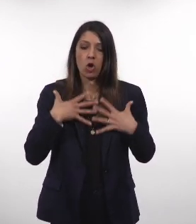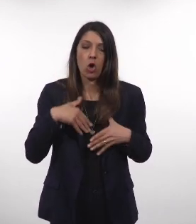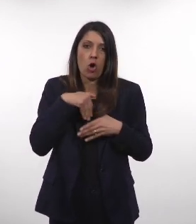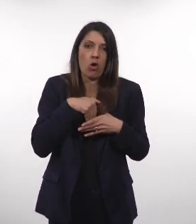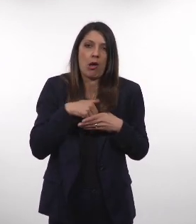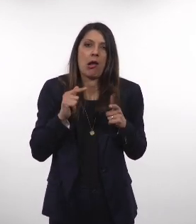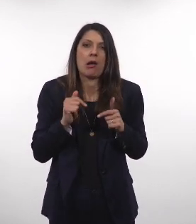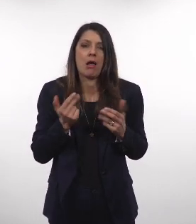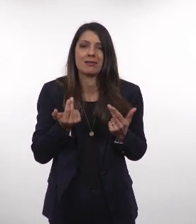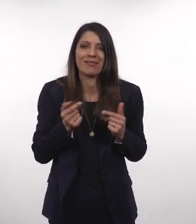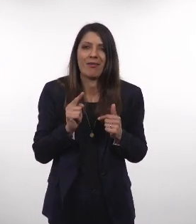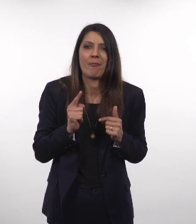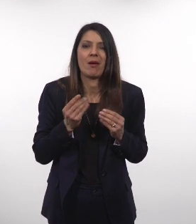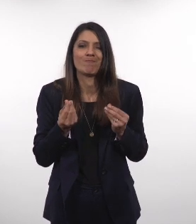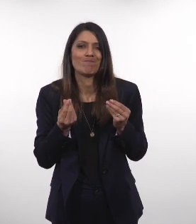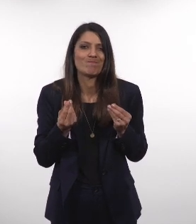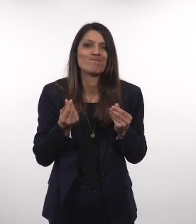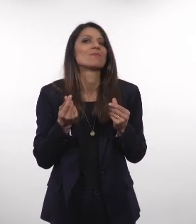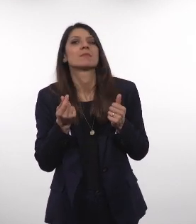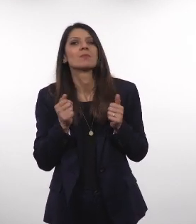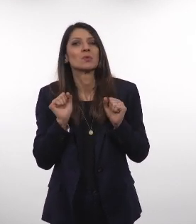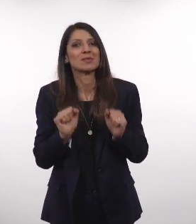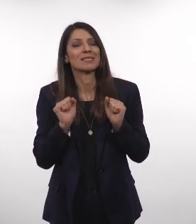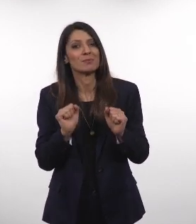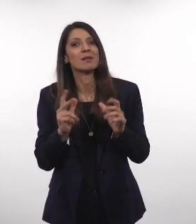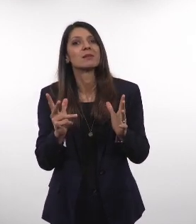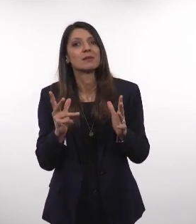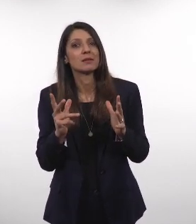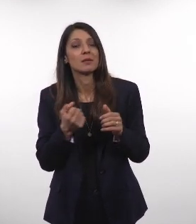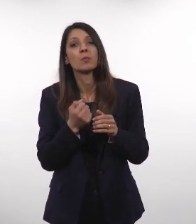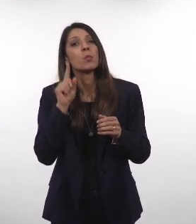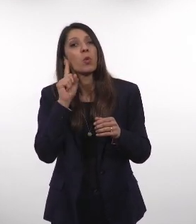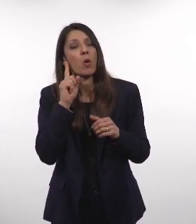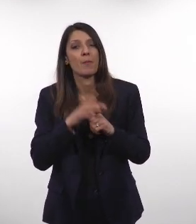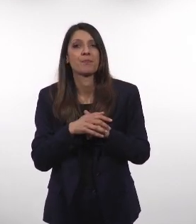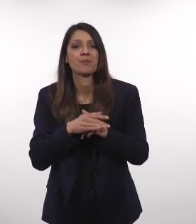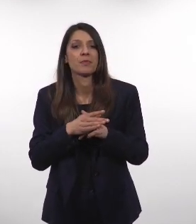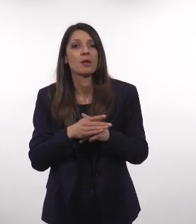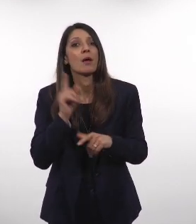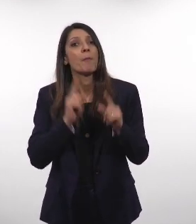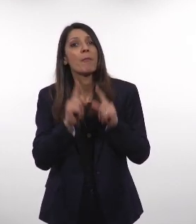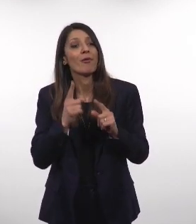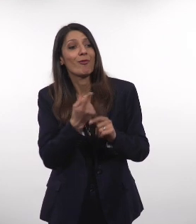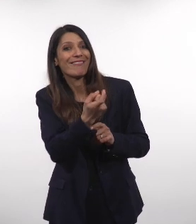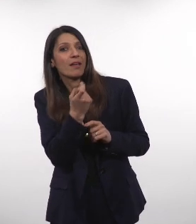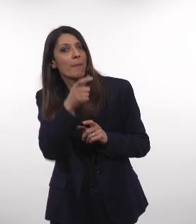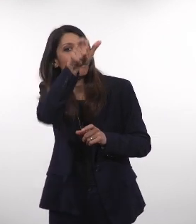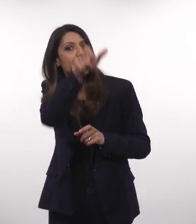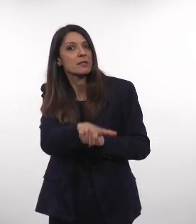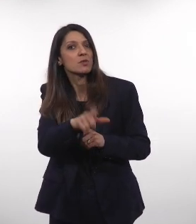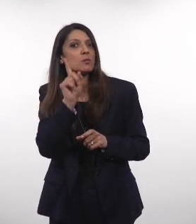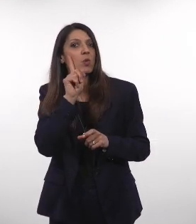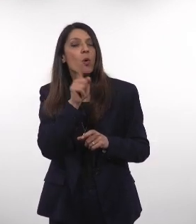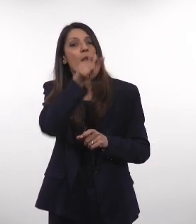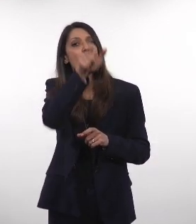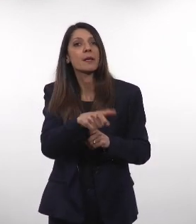présentes, et ce pour plusieurs causes. Il y a à la fois des causes qui sont liées à la personne, parce que la